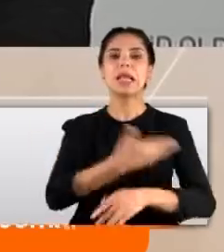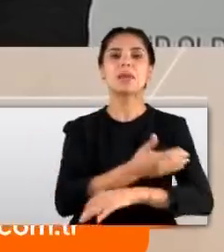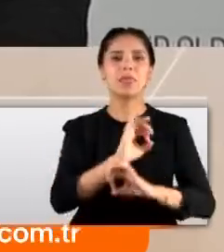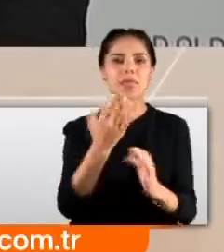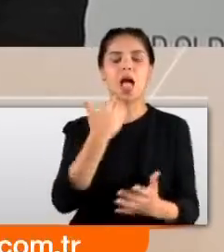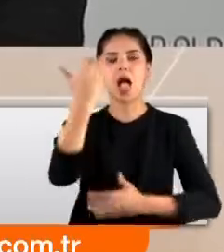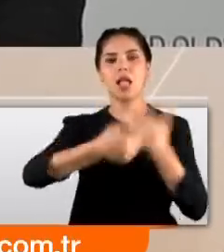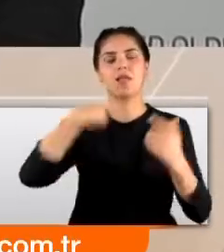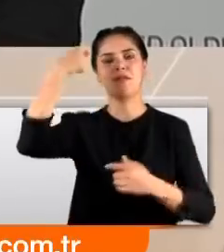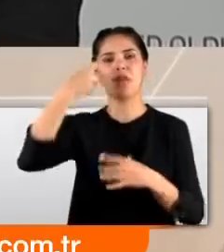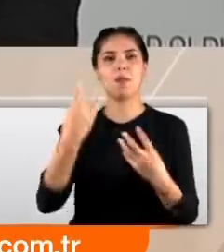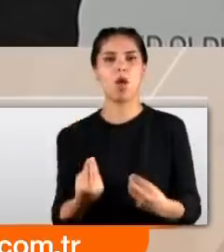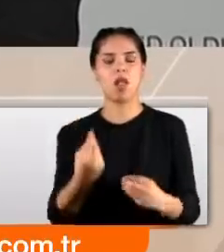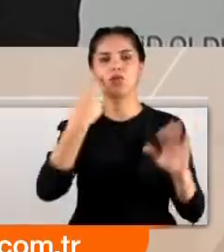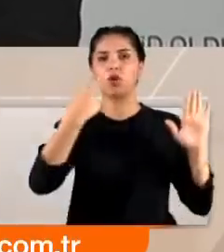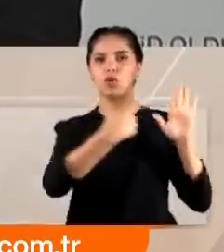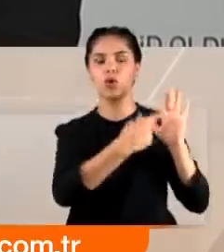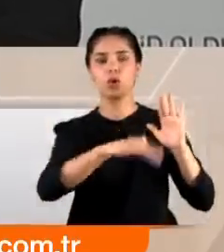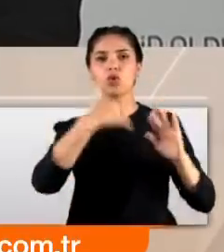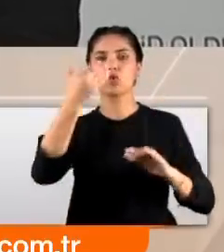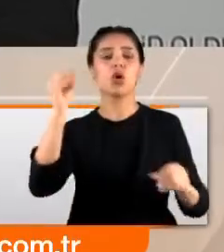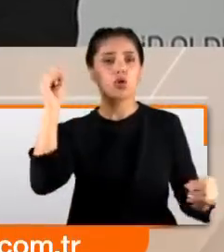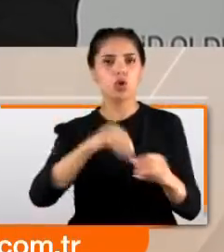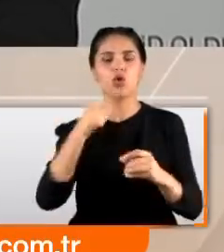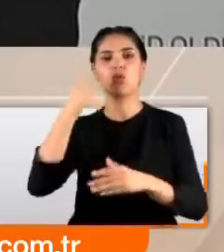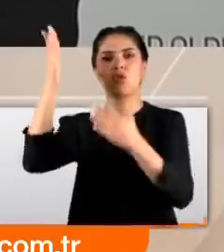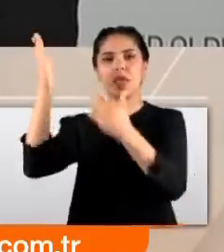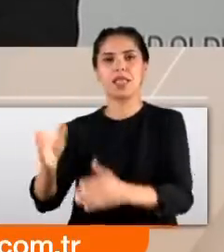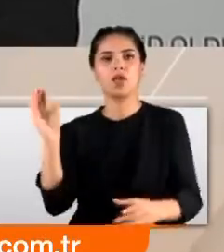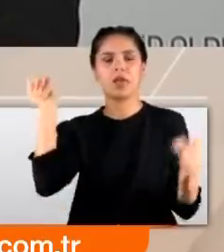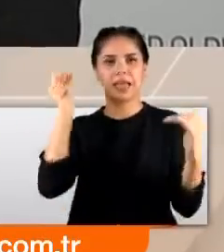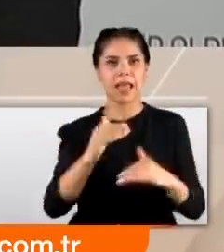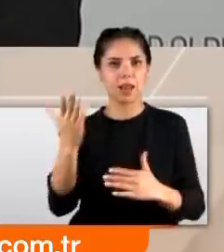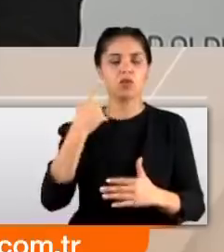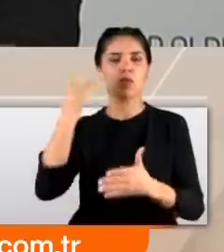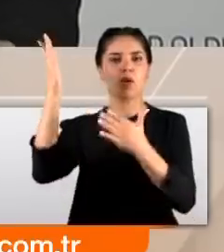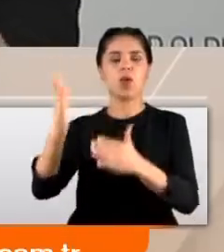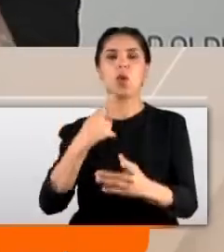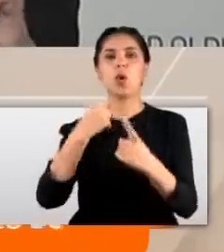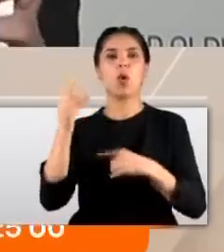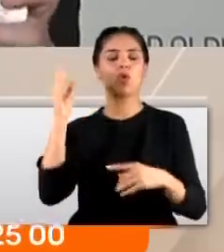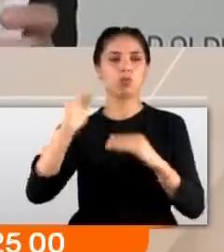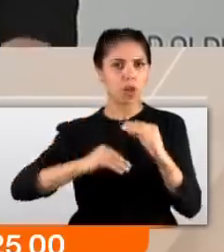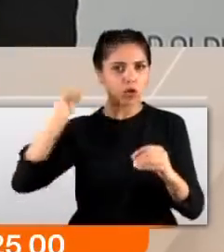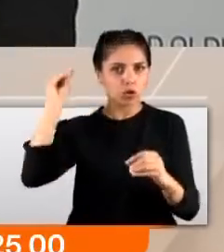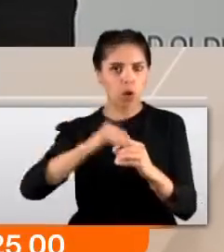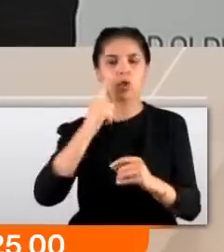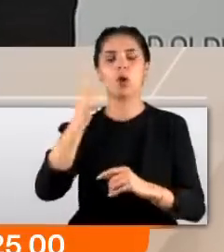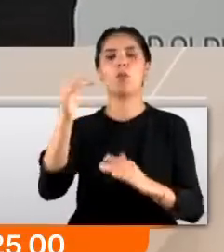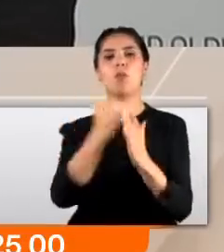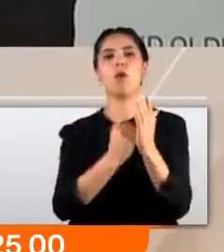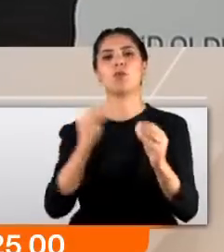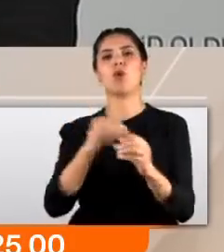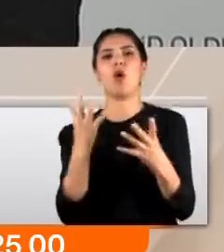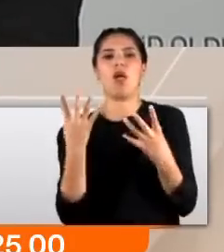anlatan bir film gösterilecek ve en son kürsüye Cumhurbaşkanı Erdoğan çıkacak ve Cumhurbaşkanı Erdoğan'ın konuşmasını yapmasıyla da bugün bu program